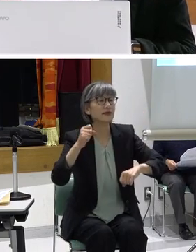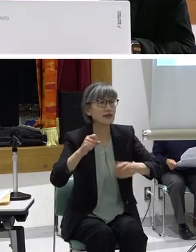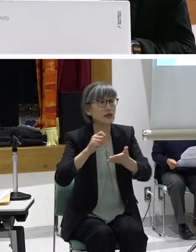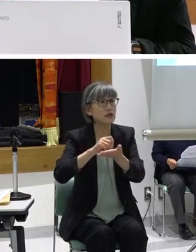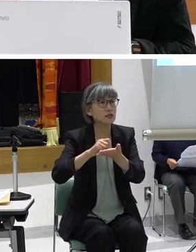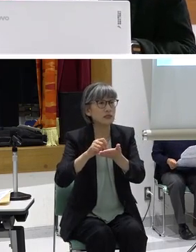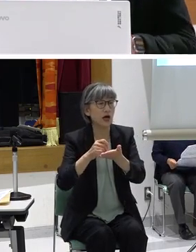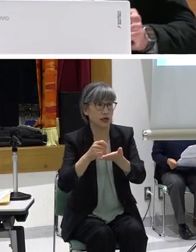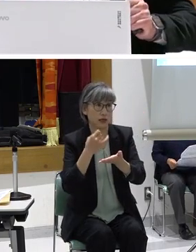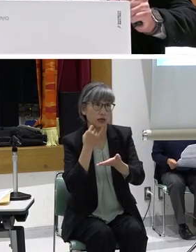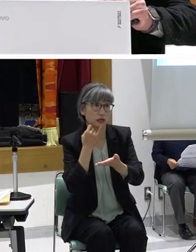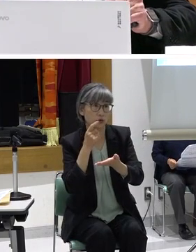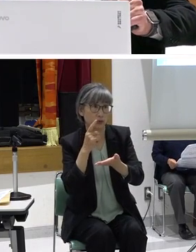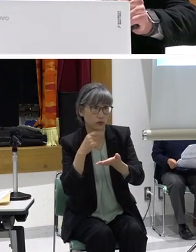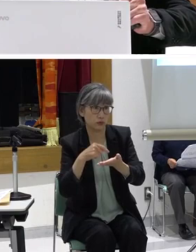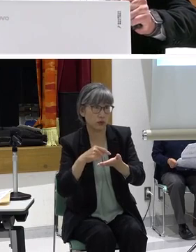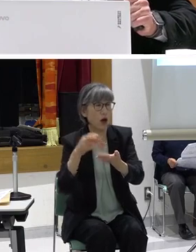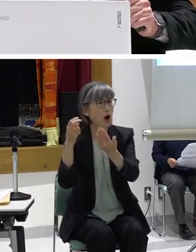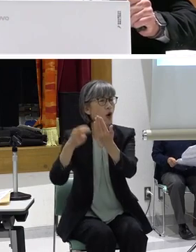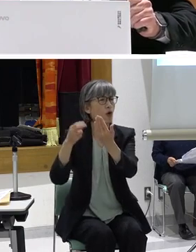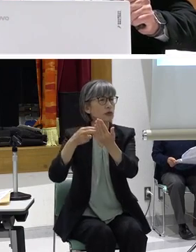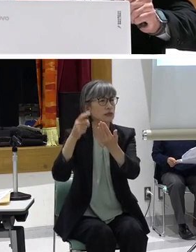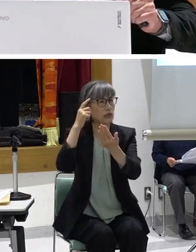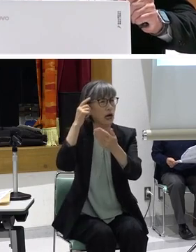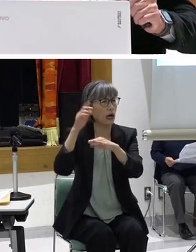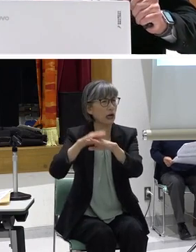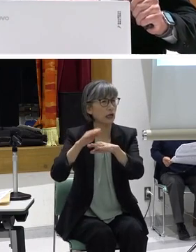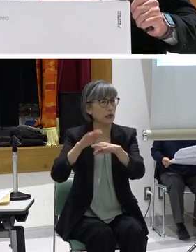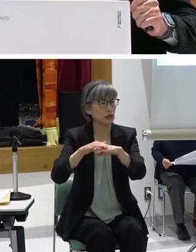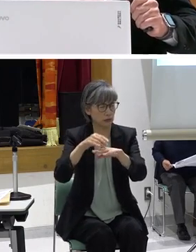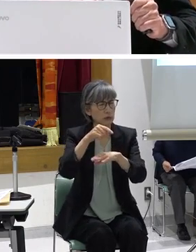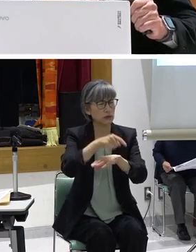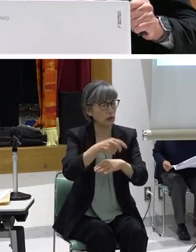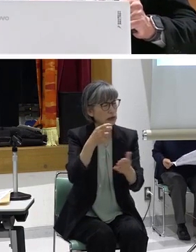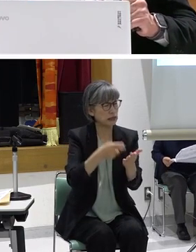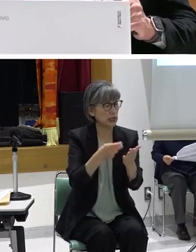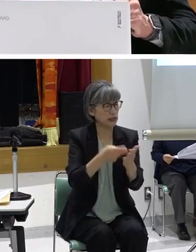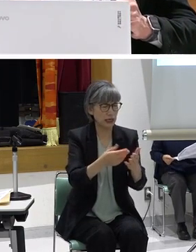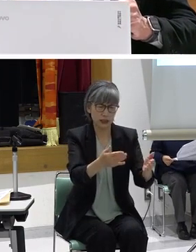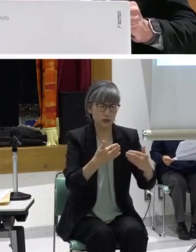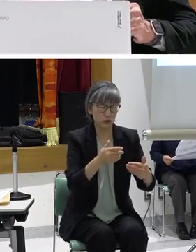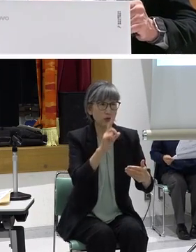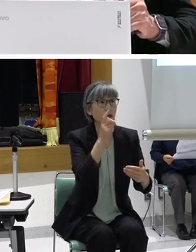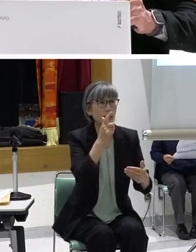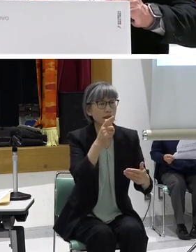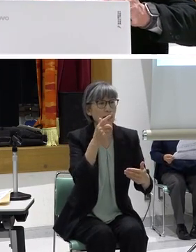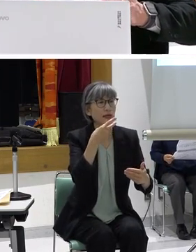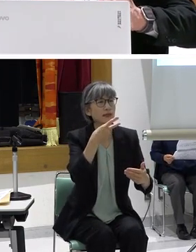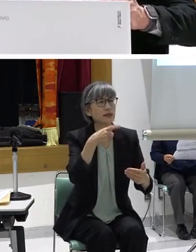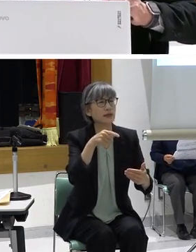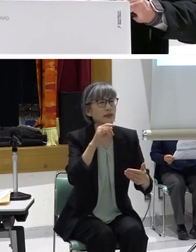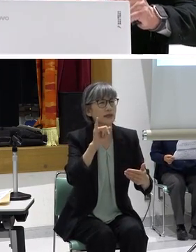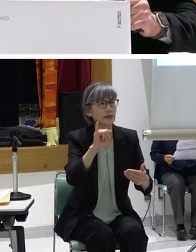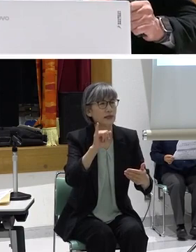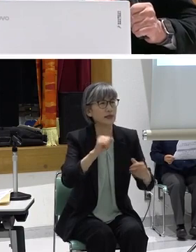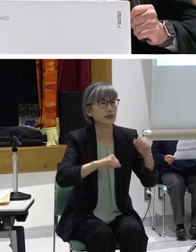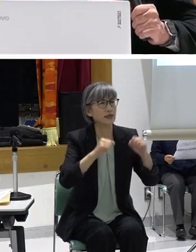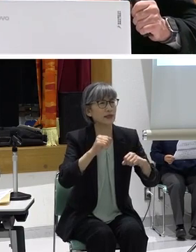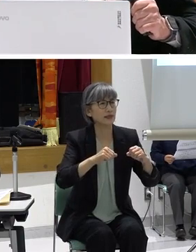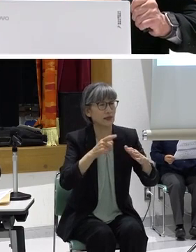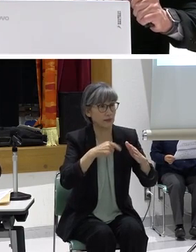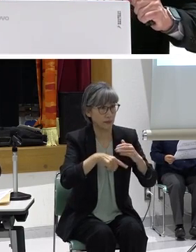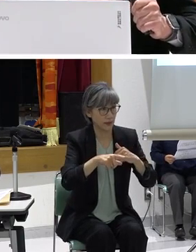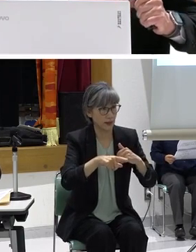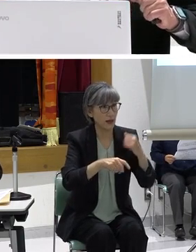まり法律から見たら絶対それを入れなきゃいけないというにはなってない。でも基本方針入れな